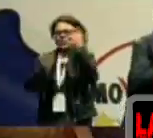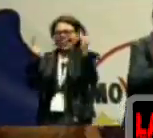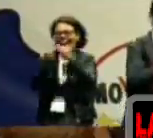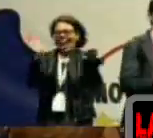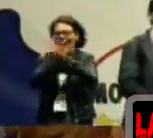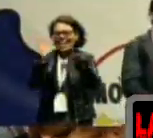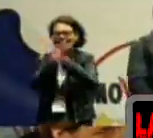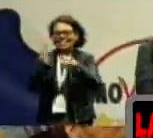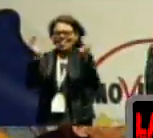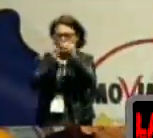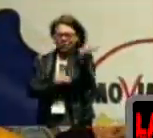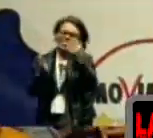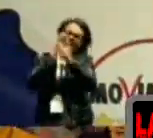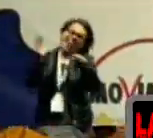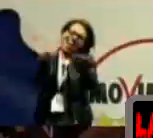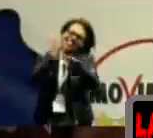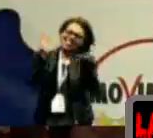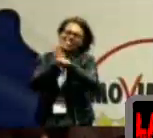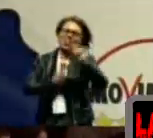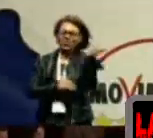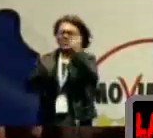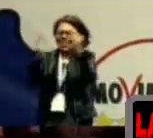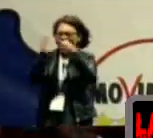tutti a casa